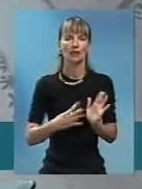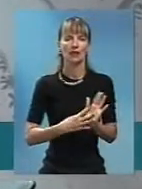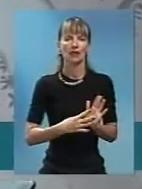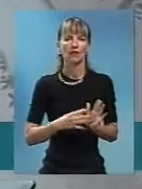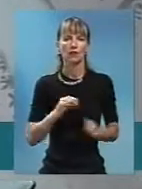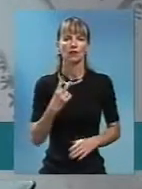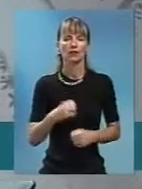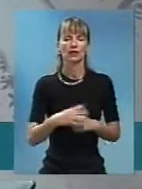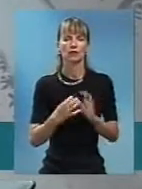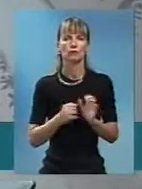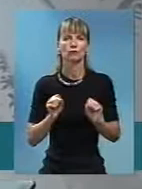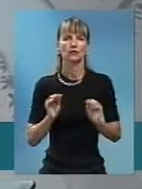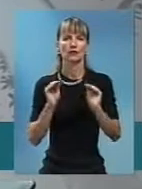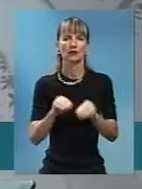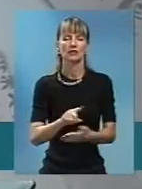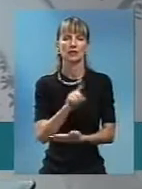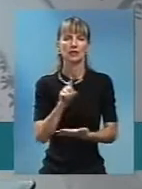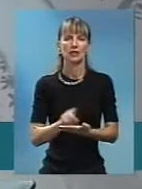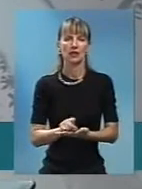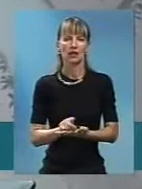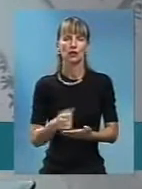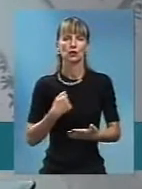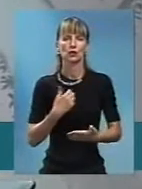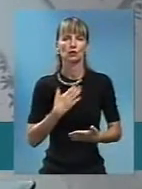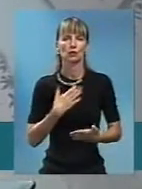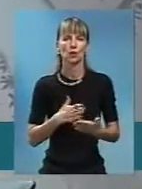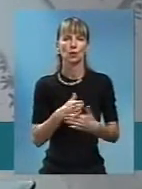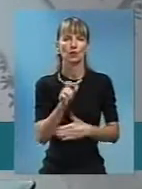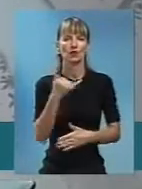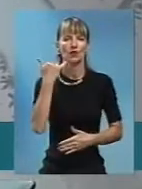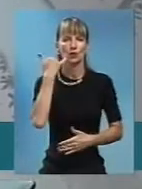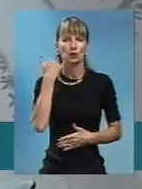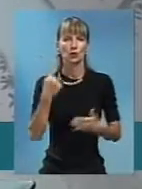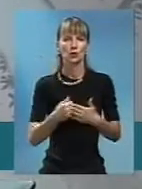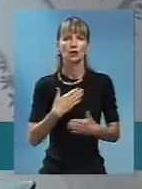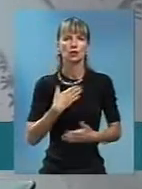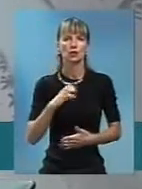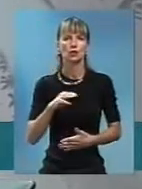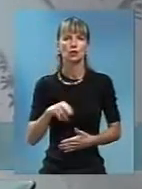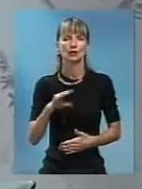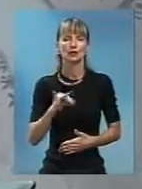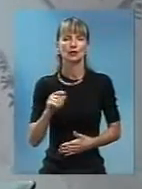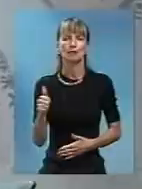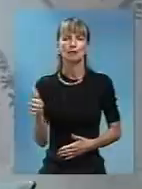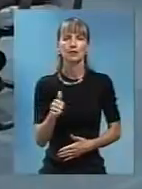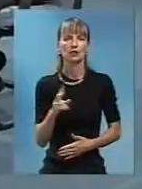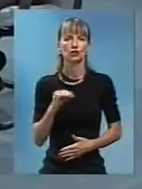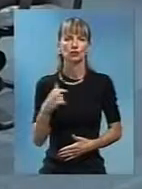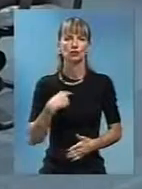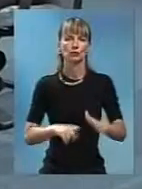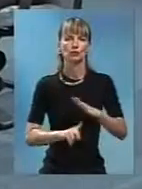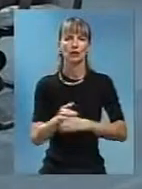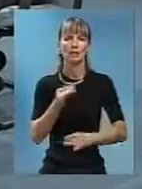239-02-19. Ви можете ставити запитання до наших гостей, телефонуючи до нашої студії. І перш ніж ми